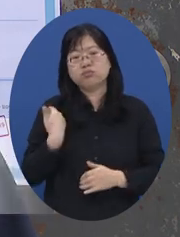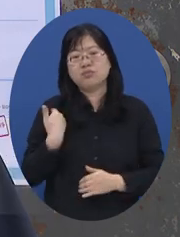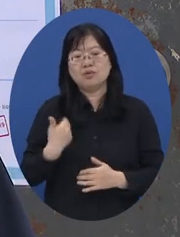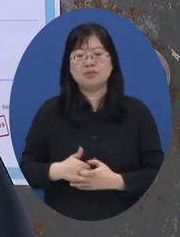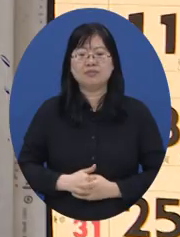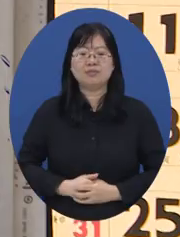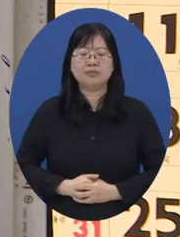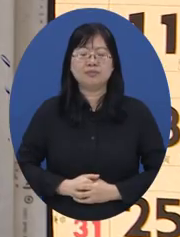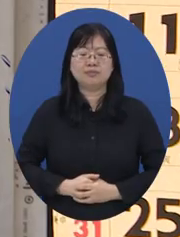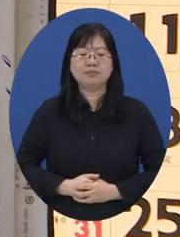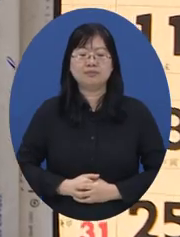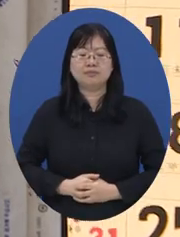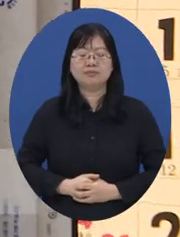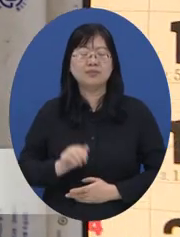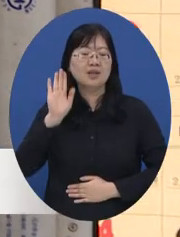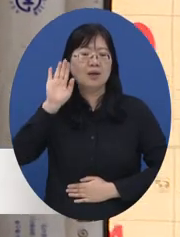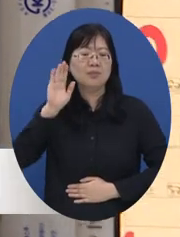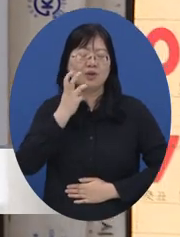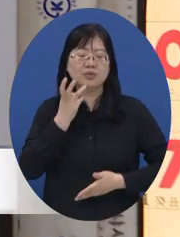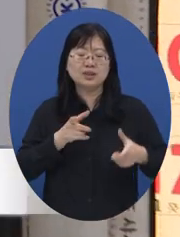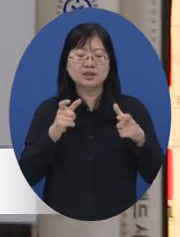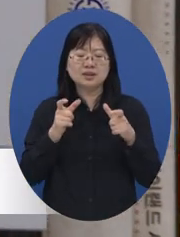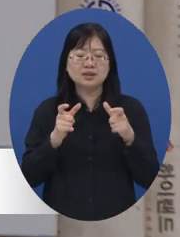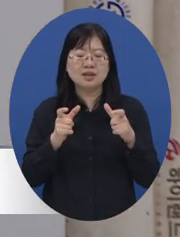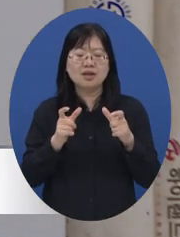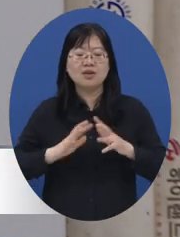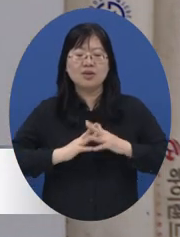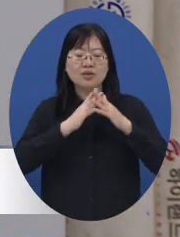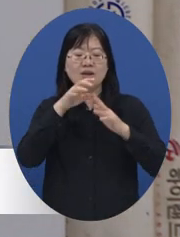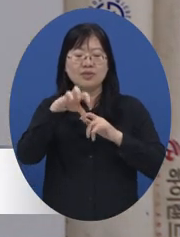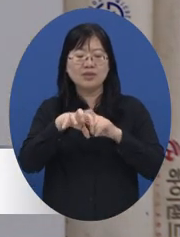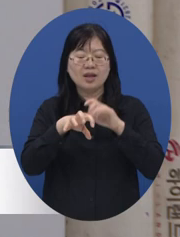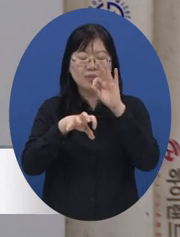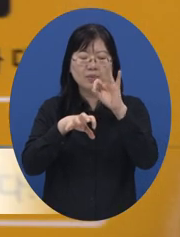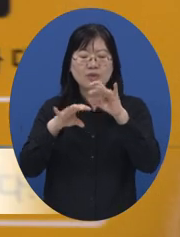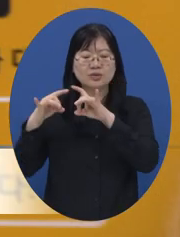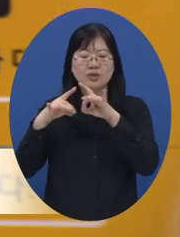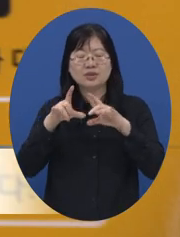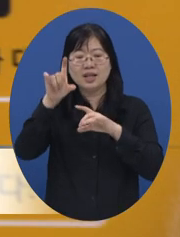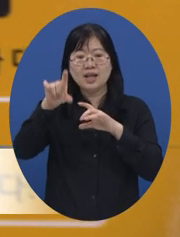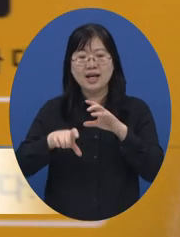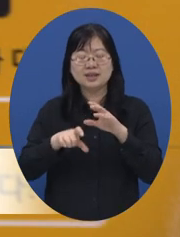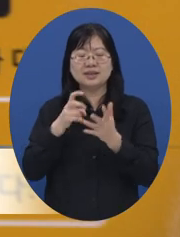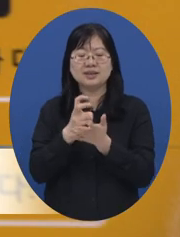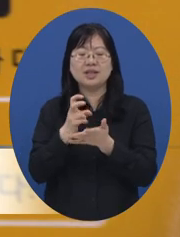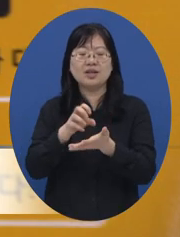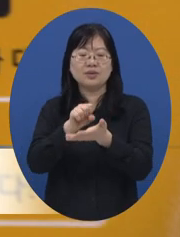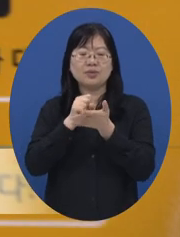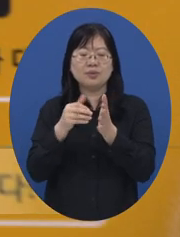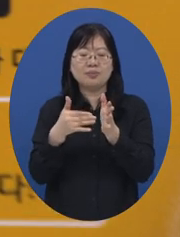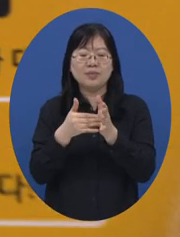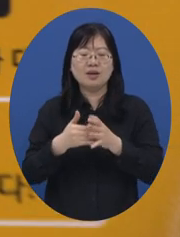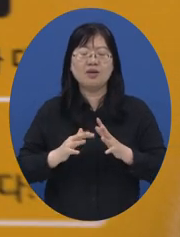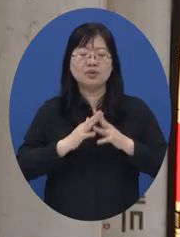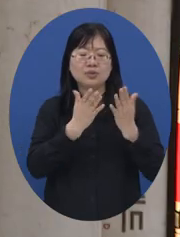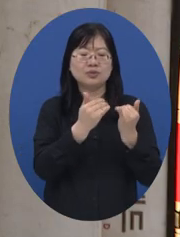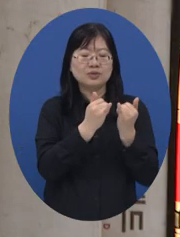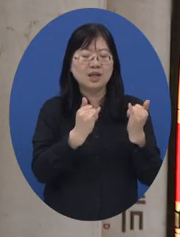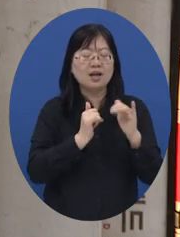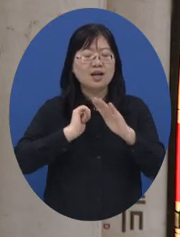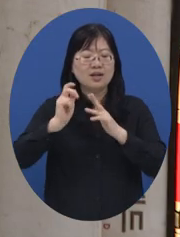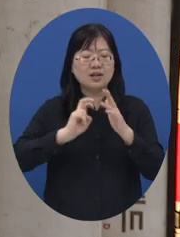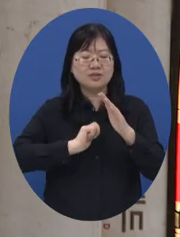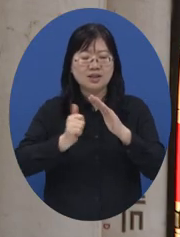그걸 모르거든요. 앞으로 경기 지역 관급 공사 건설 현장에 전자 카드제가 도입됩니다. 건설 노동자가 출퇴근할